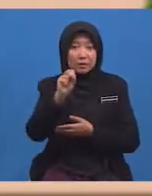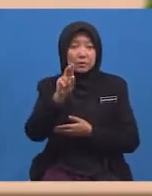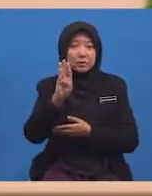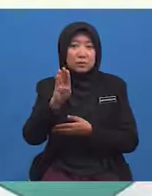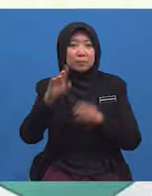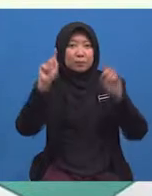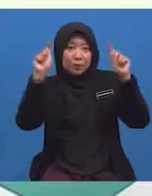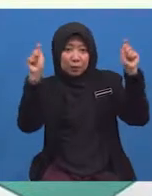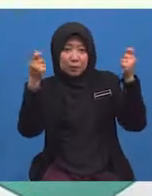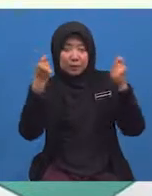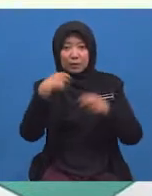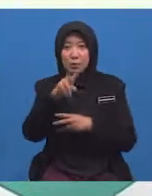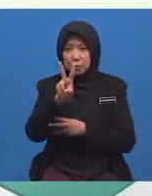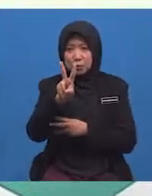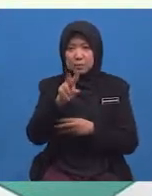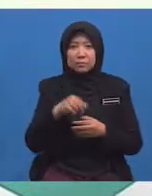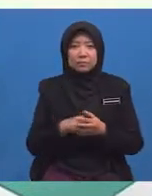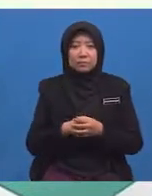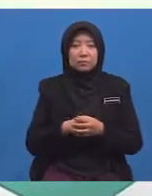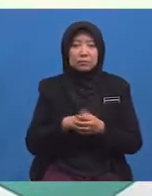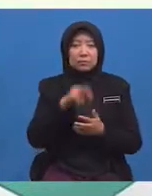kedua, iaitu